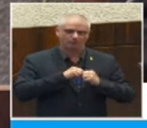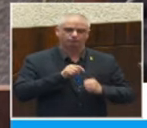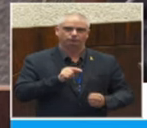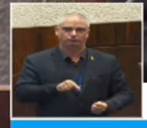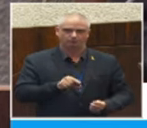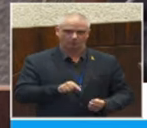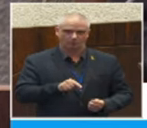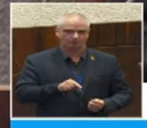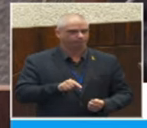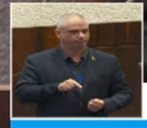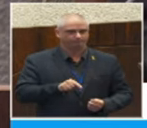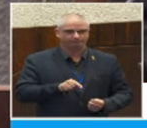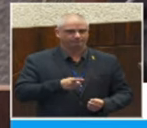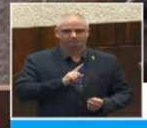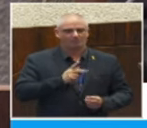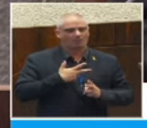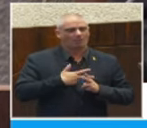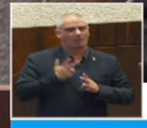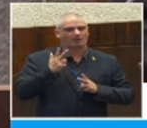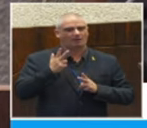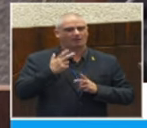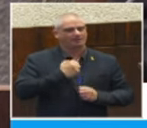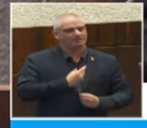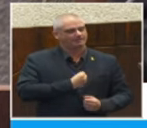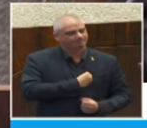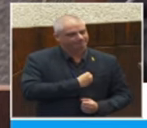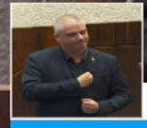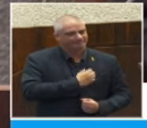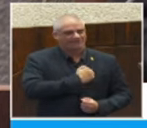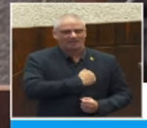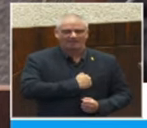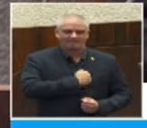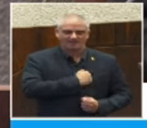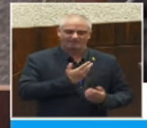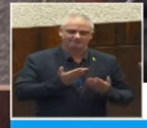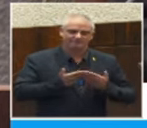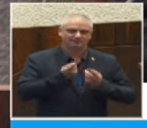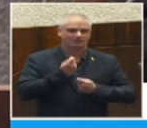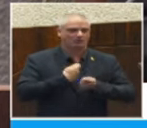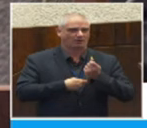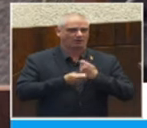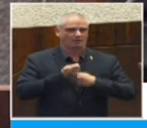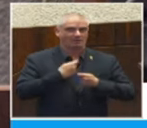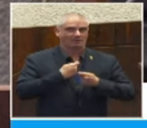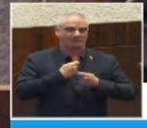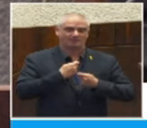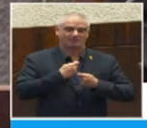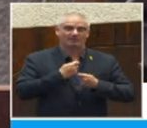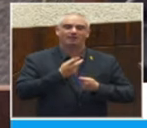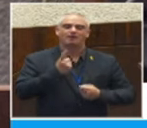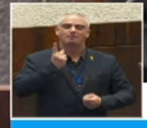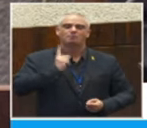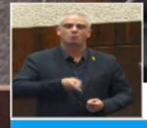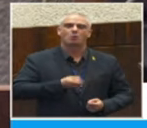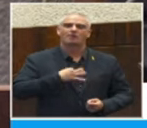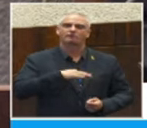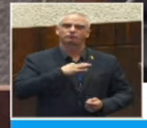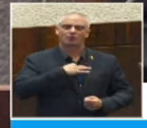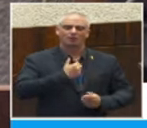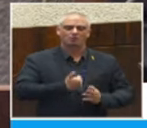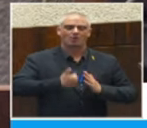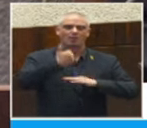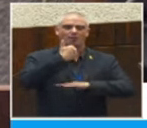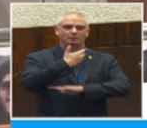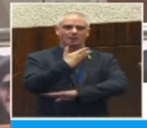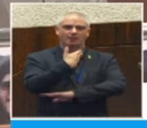שאיננה מסתכמת בניחומי אבלים ובסיוע כלכלי. המחויבות שלנו, הנהגת המדינה,